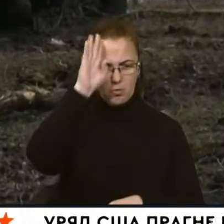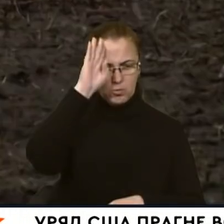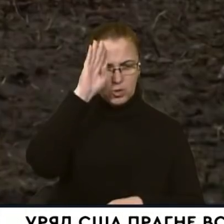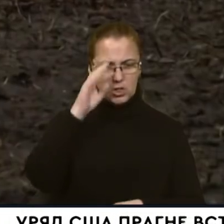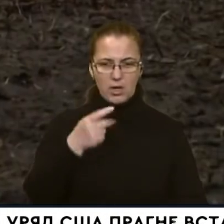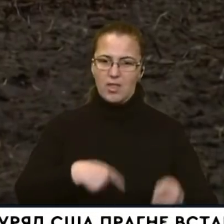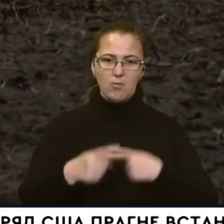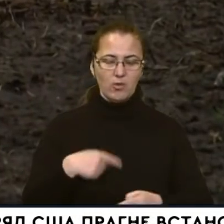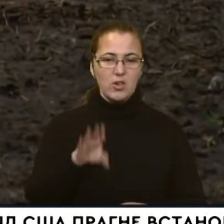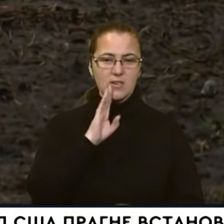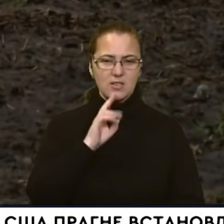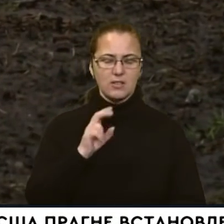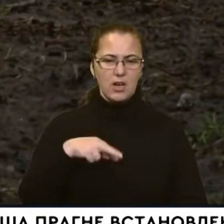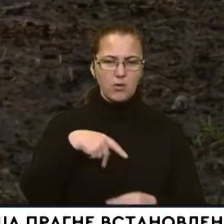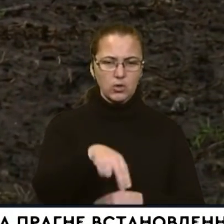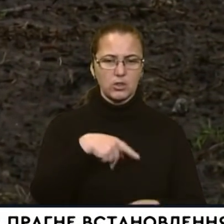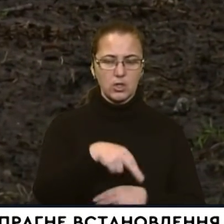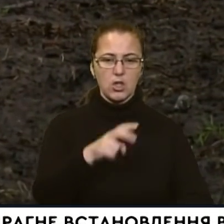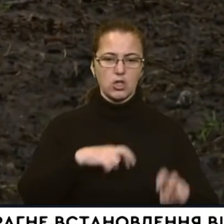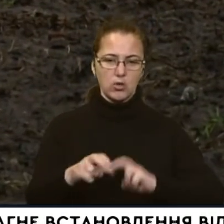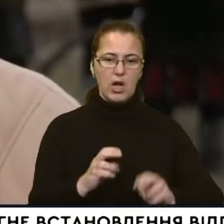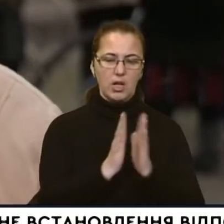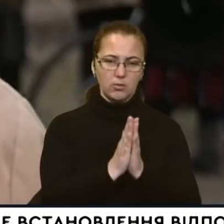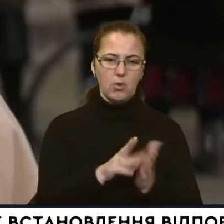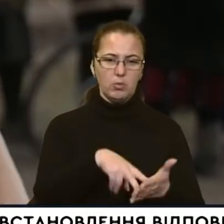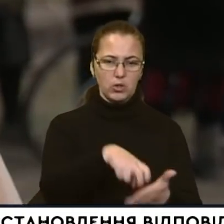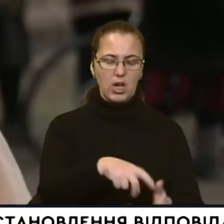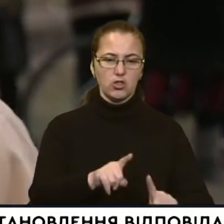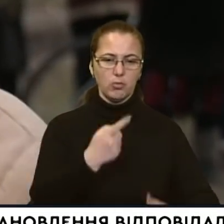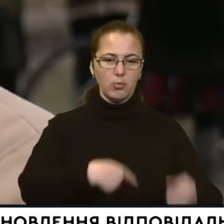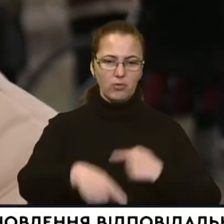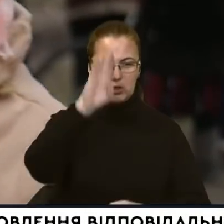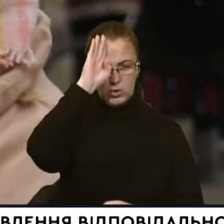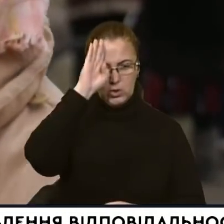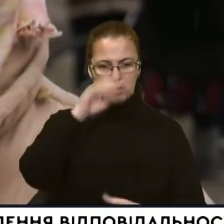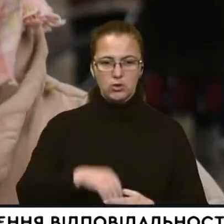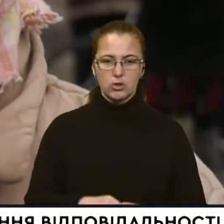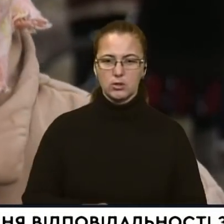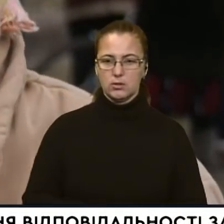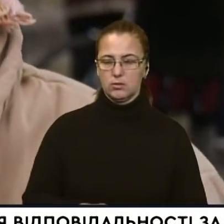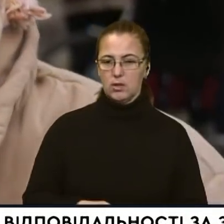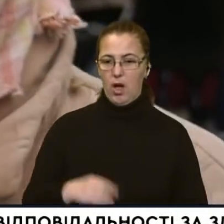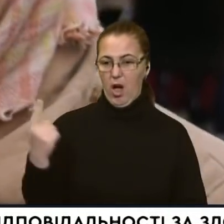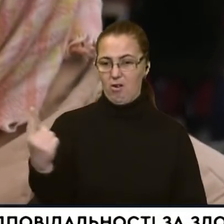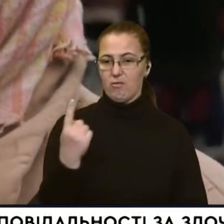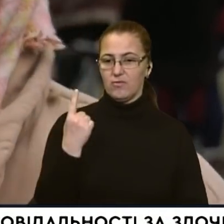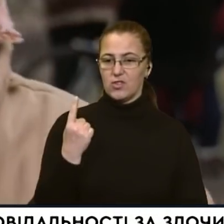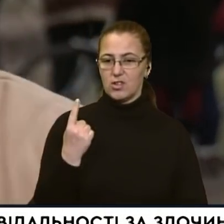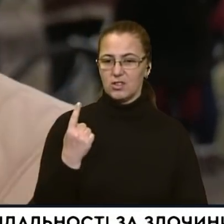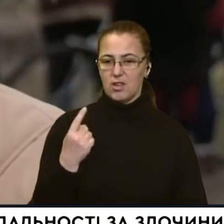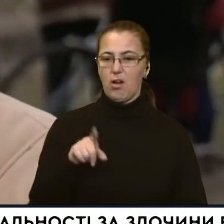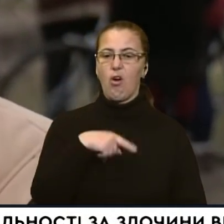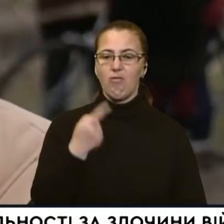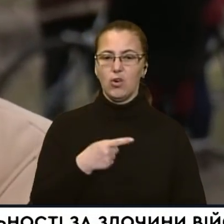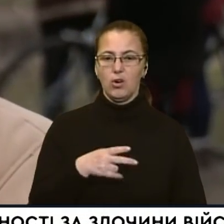3 тижні окупації. Ходила до росіян вмовляти, щоб повернули чоловіка. Вона до їх ходить, уже як вони вийдуть, так видно ж їх. Вона туди вийде і